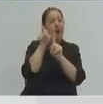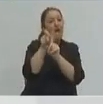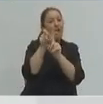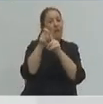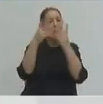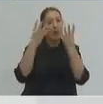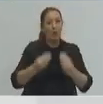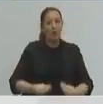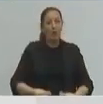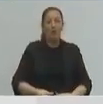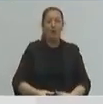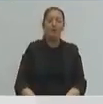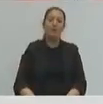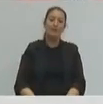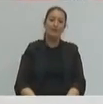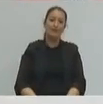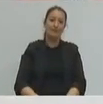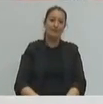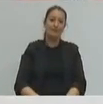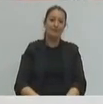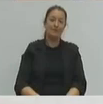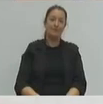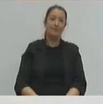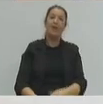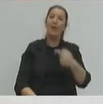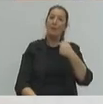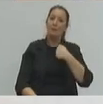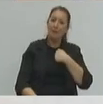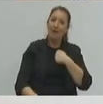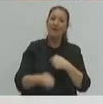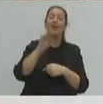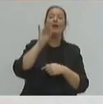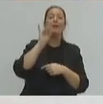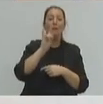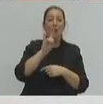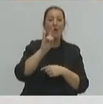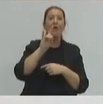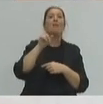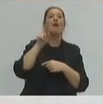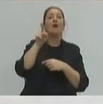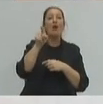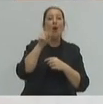ediyorum. Evet, ben Milliyetçi Hareket Partisi adına Grup Başkan